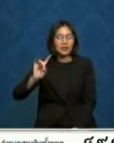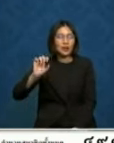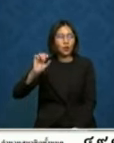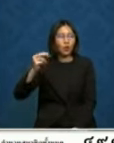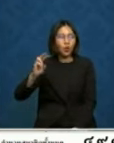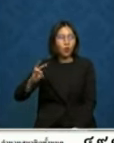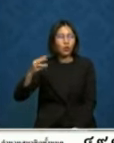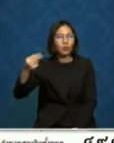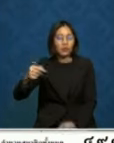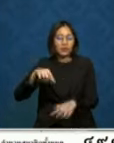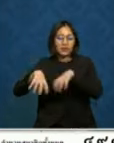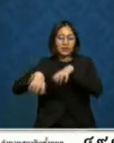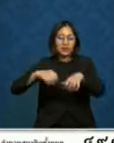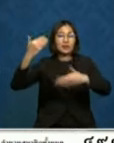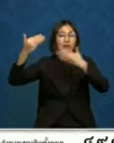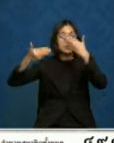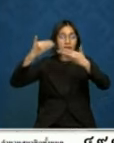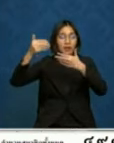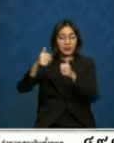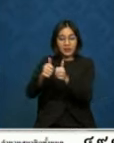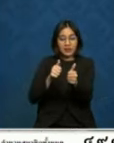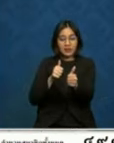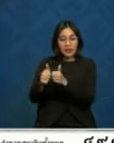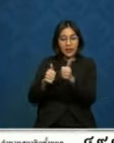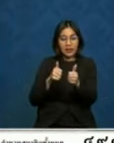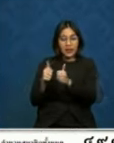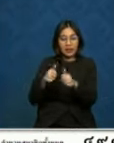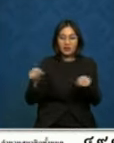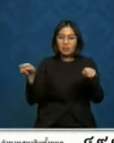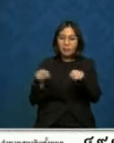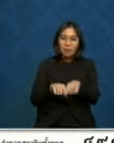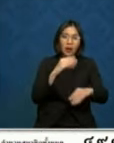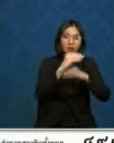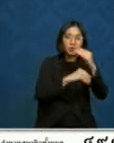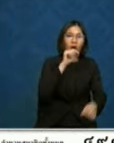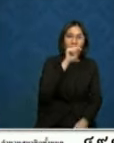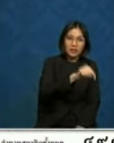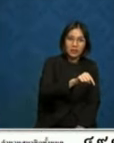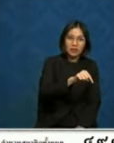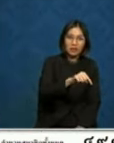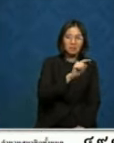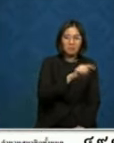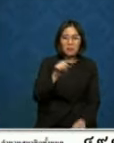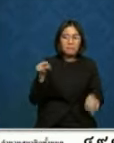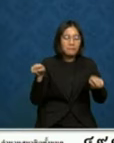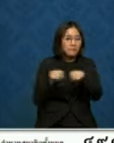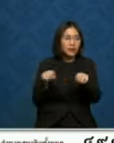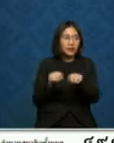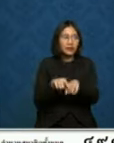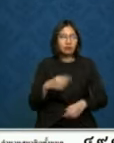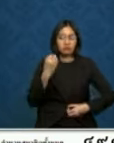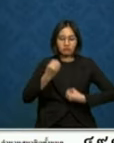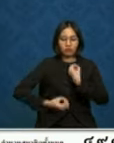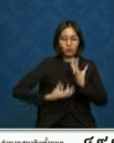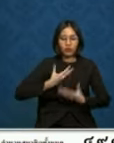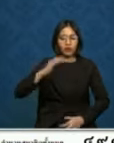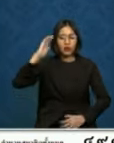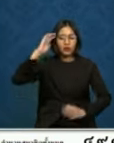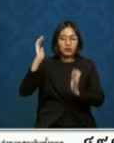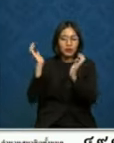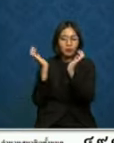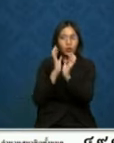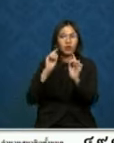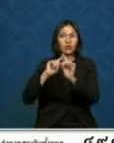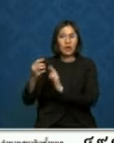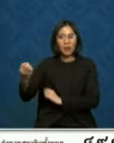าทในการจัดกิจกรรมประกวดที่ทับซ้อนกันกับโครงการ True Be Number 1เสียงสะท้อนจากตำรวจชั้นผู้น้อย